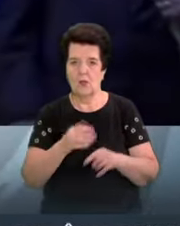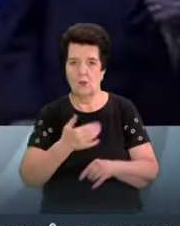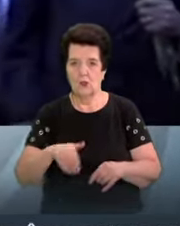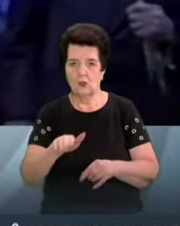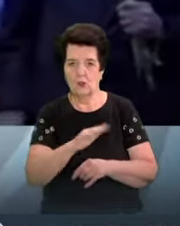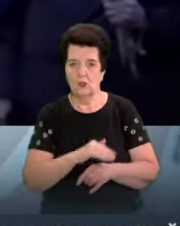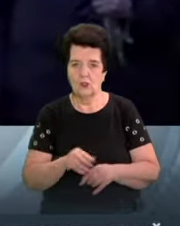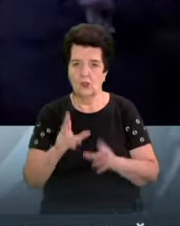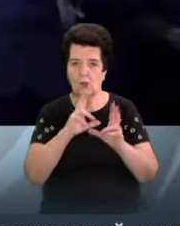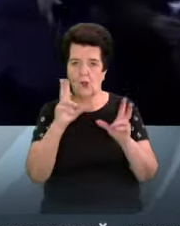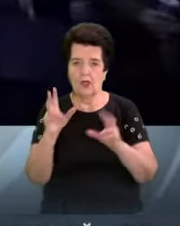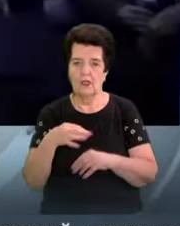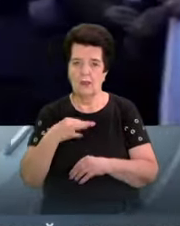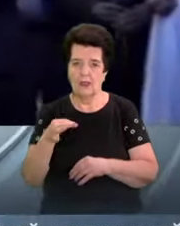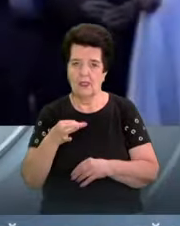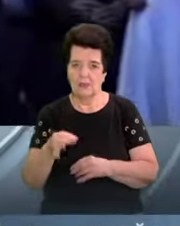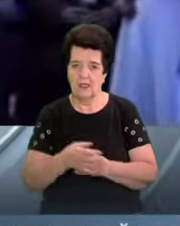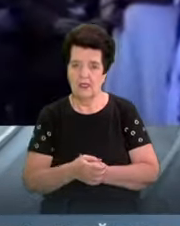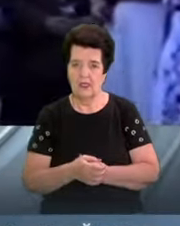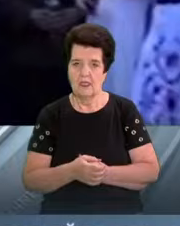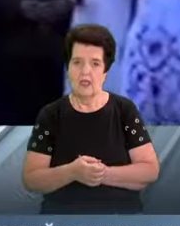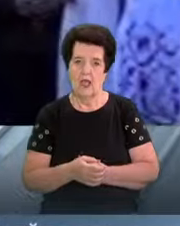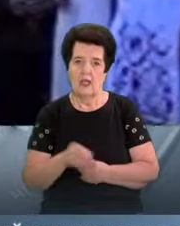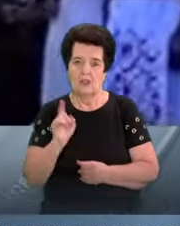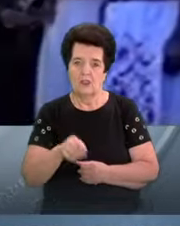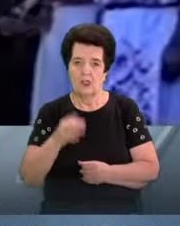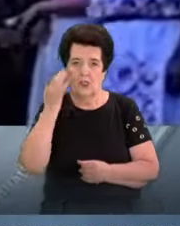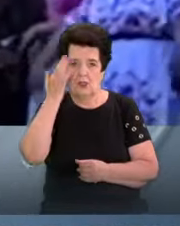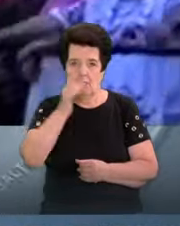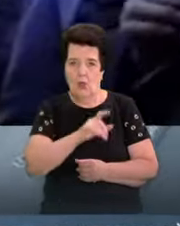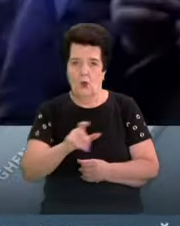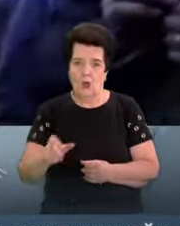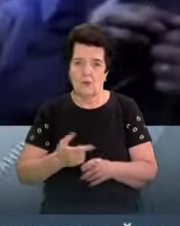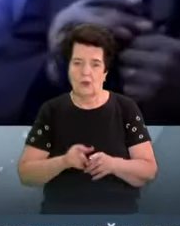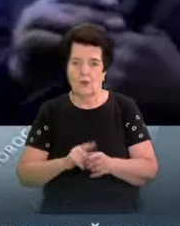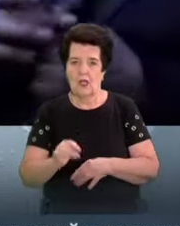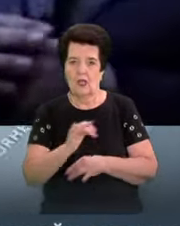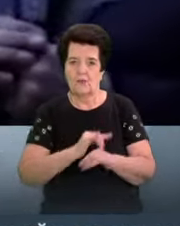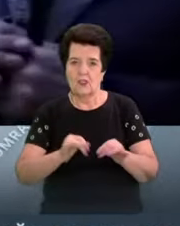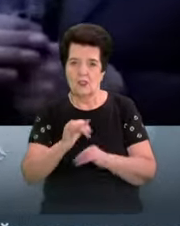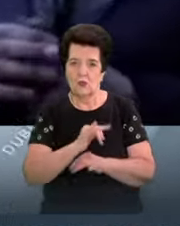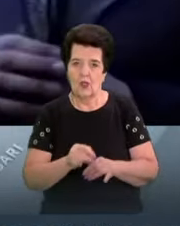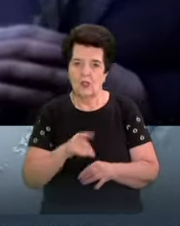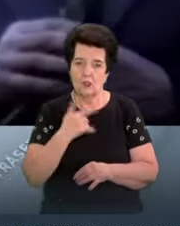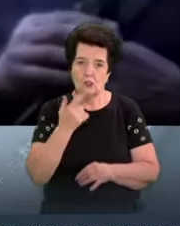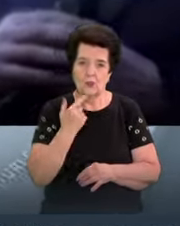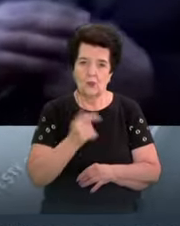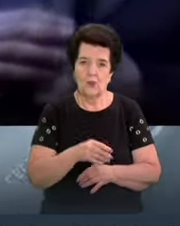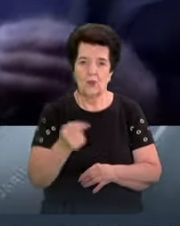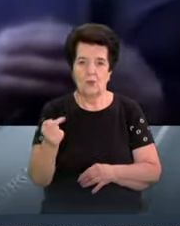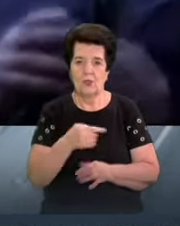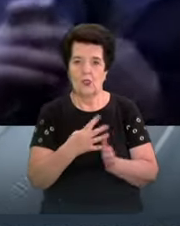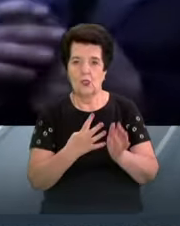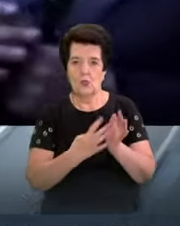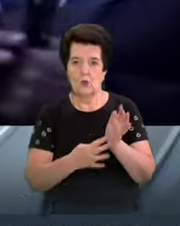ar fi proclamarea independenței. De această părere sunt oamenii cu care am discutat și care spun că anii